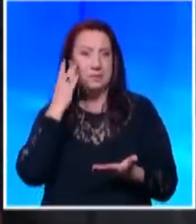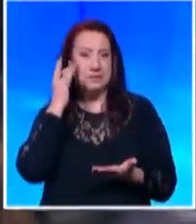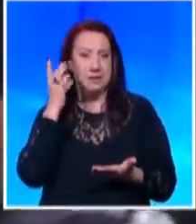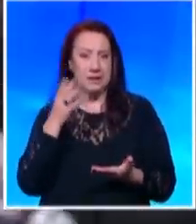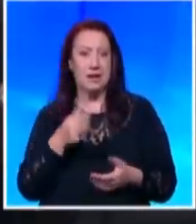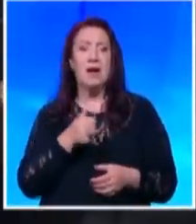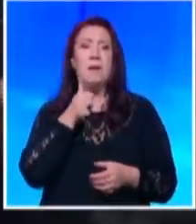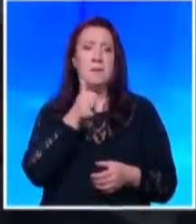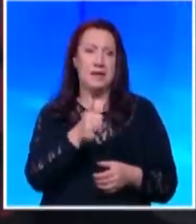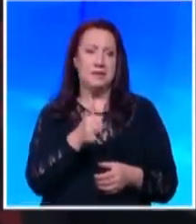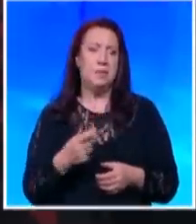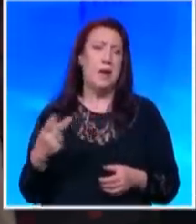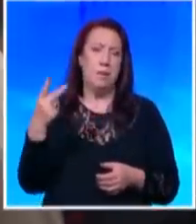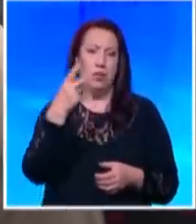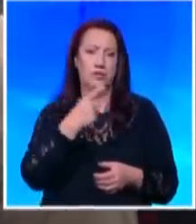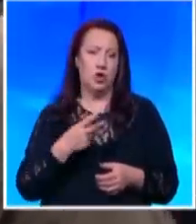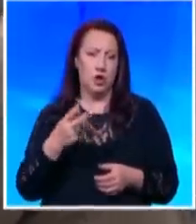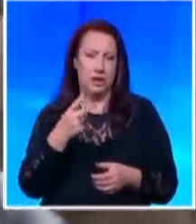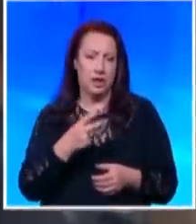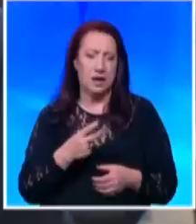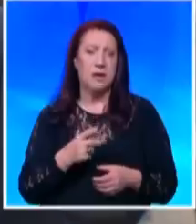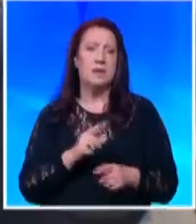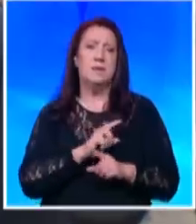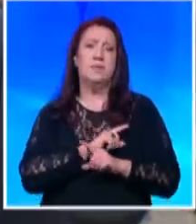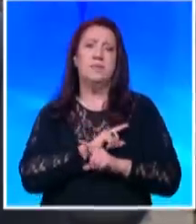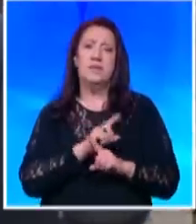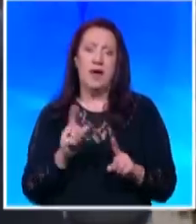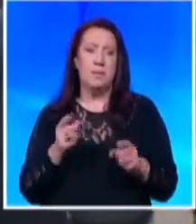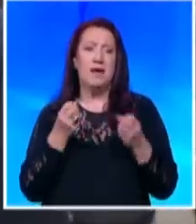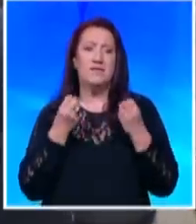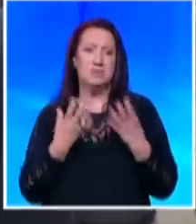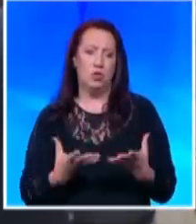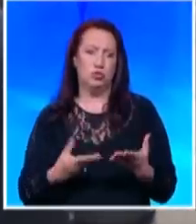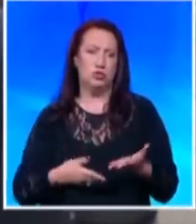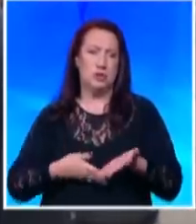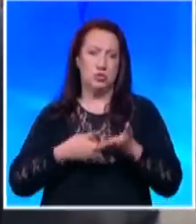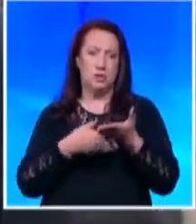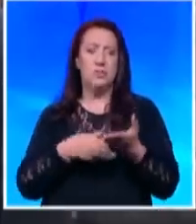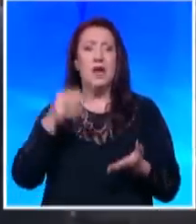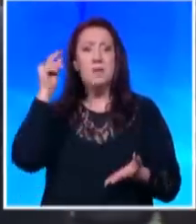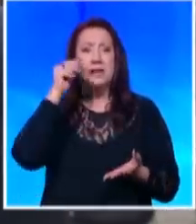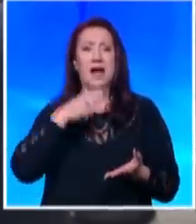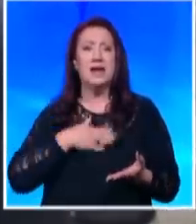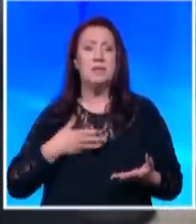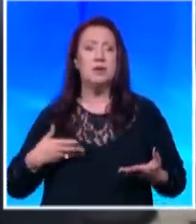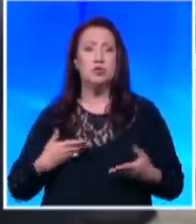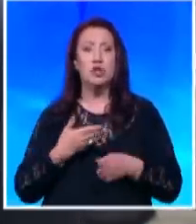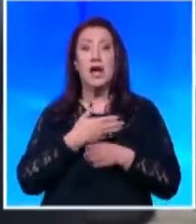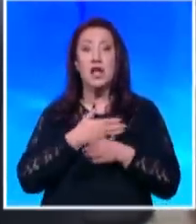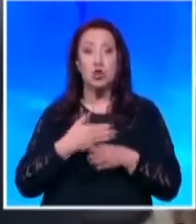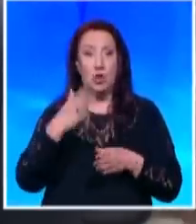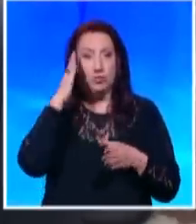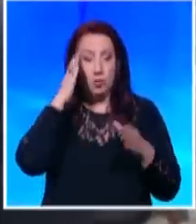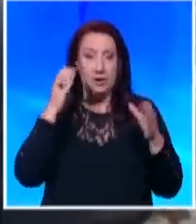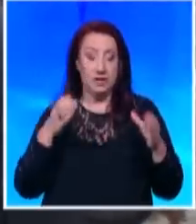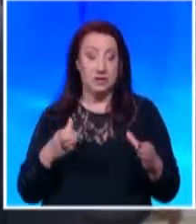позицията си за първия мандат. Не считам, че има такава възможност. На България е необходимо редовно управление. Това е безспорно. Но в крайна сметка